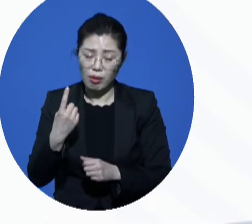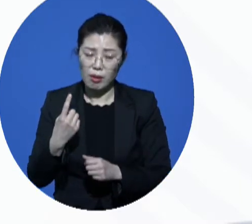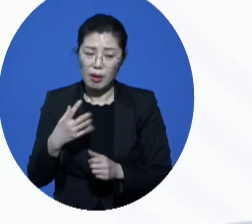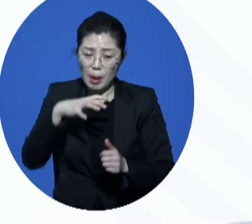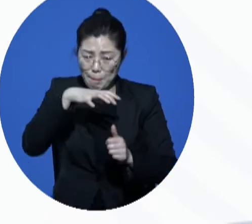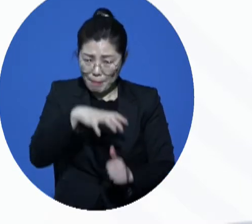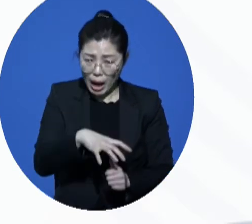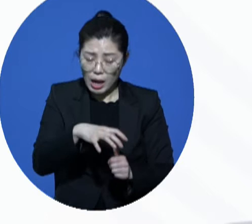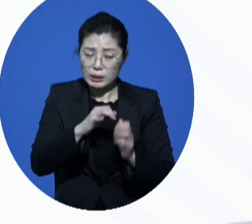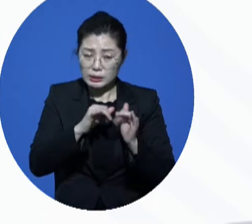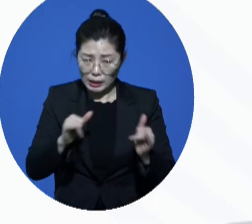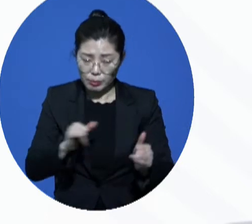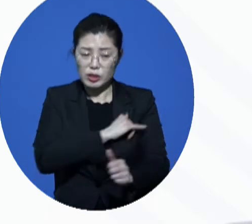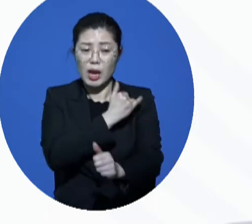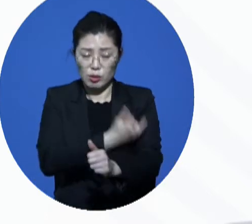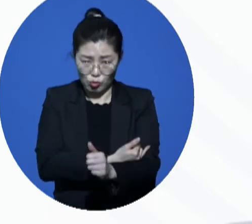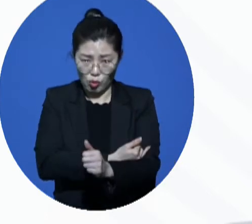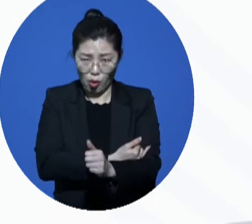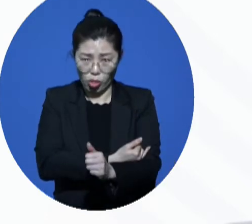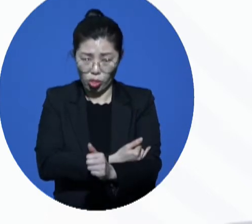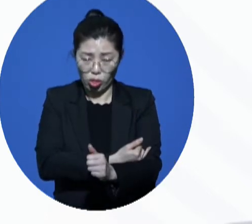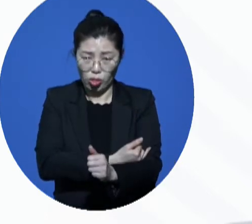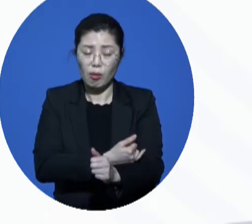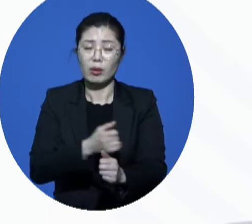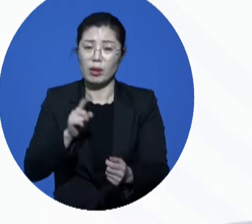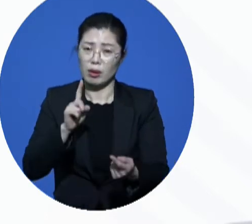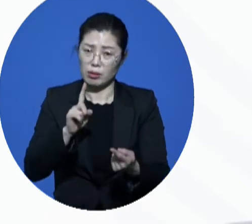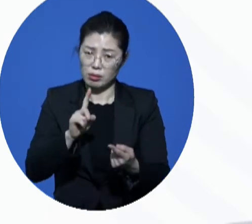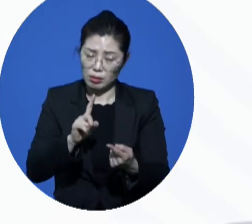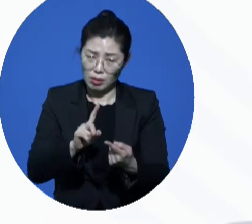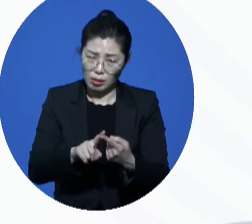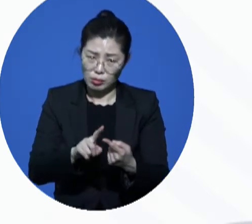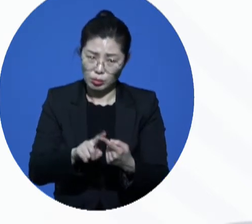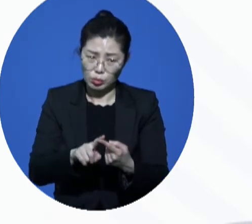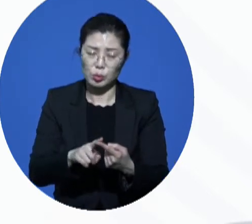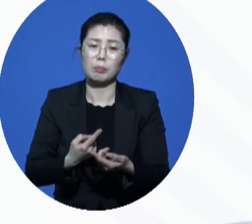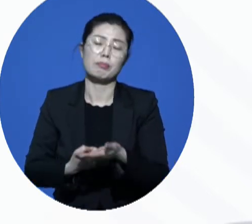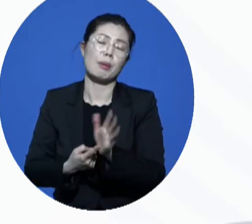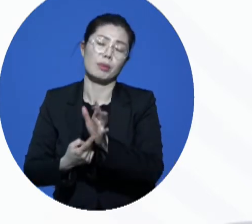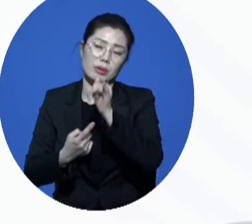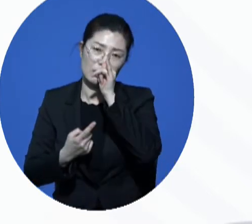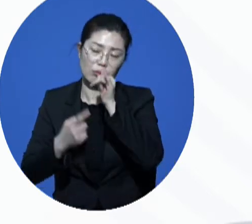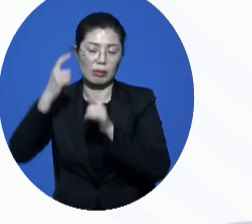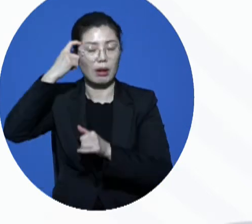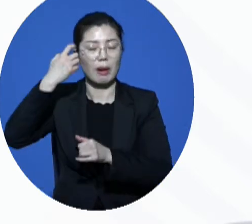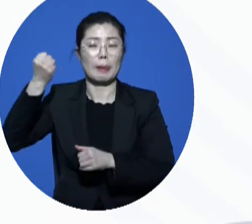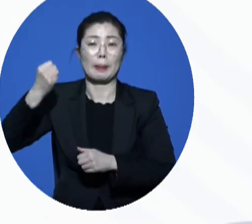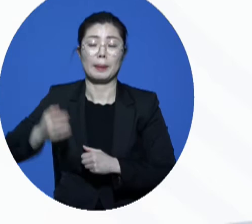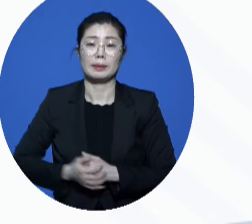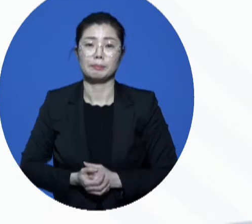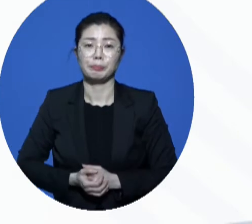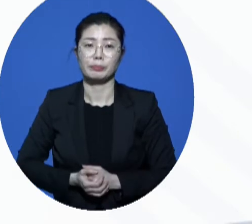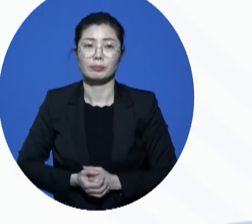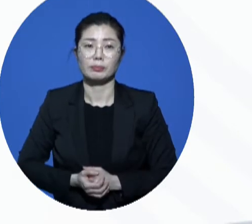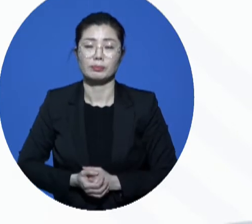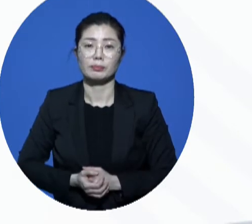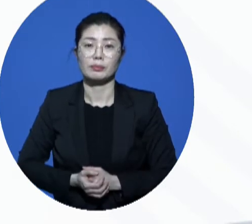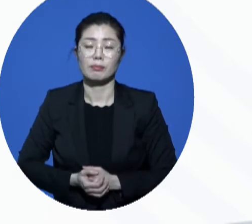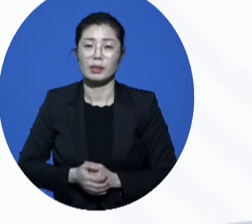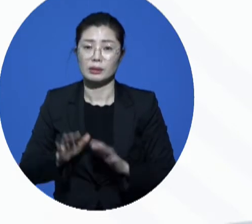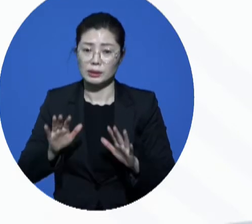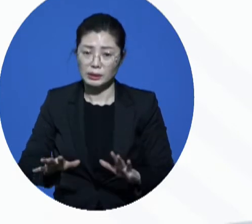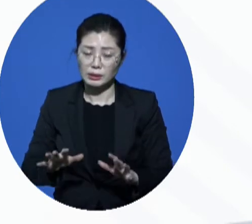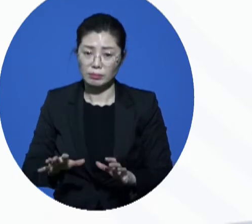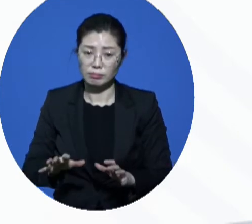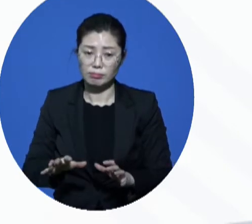그리고 팬데믹 상황에서 얼마나 건강권을 위협받는지에 대한 것은 이미 밝혀졌다고 생각합니다. 아주 역설적으로 팬데믹 상황에서